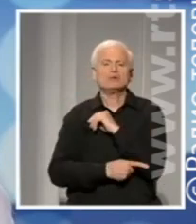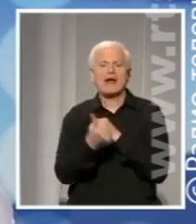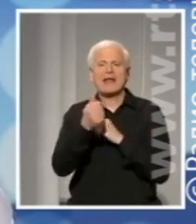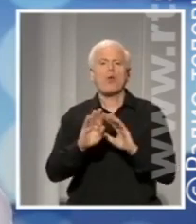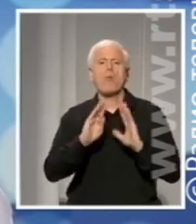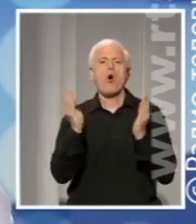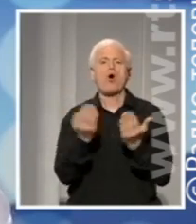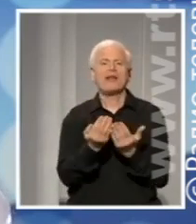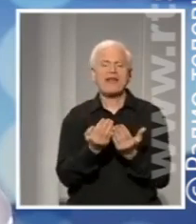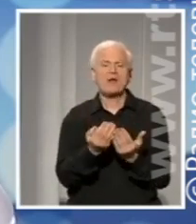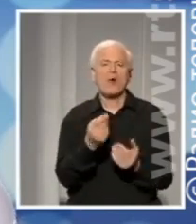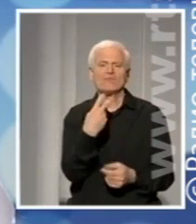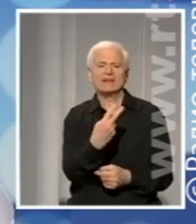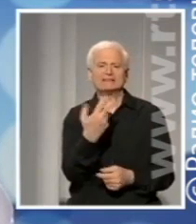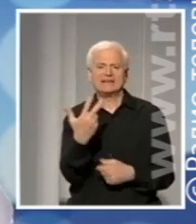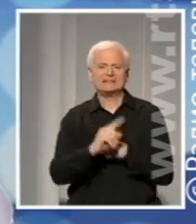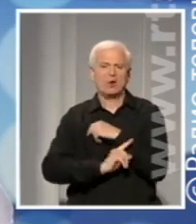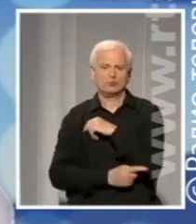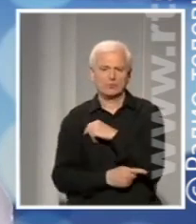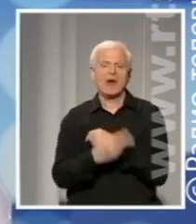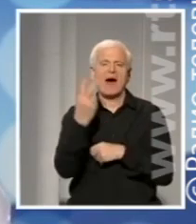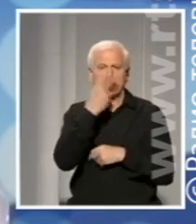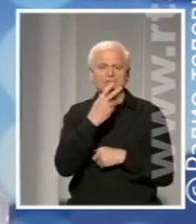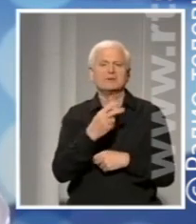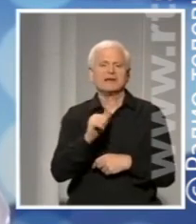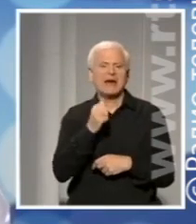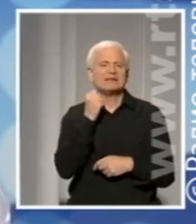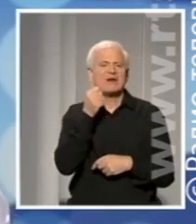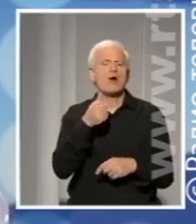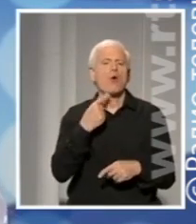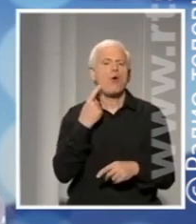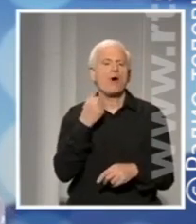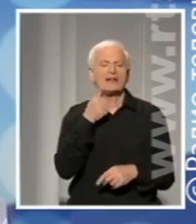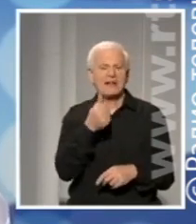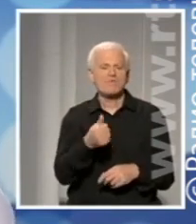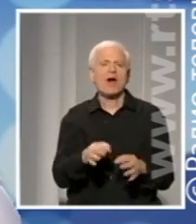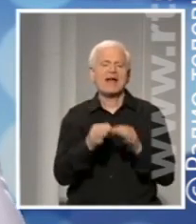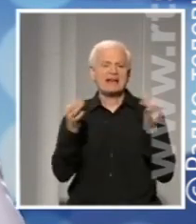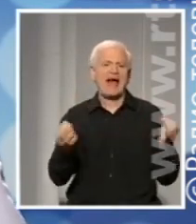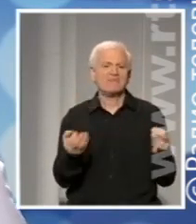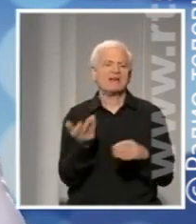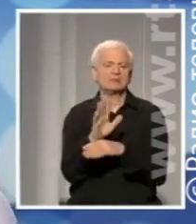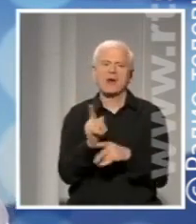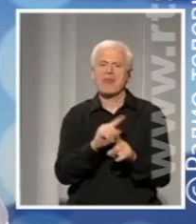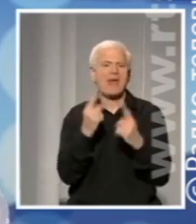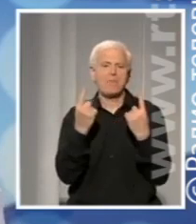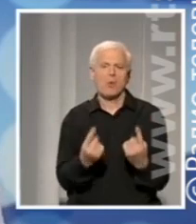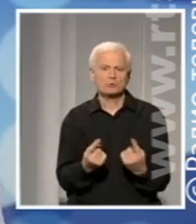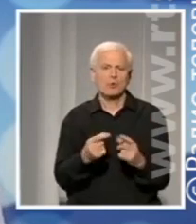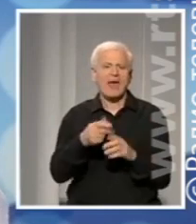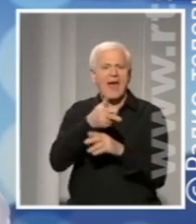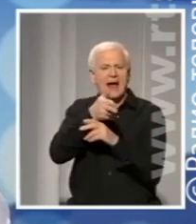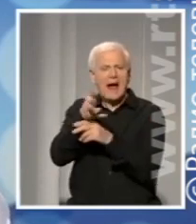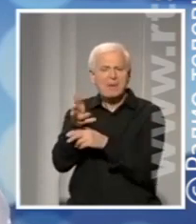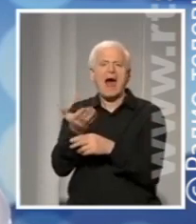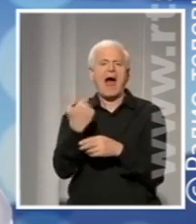od 20 ili 30 učenika svakako je svakodnevno javni nastup. Dakle, ne postoje kamere, ali mi